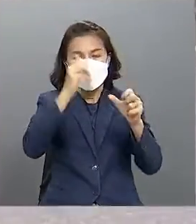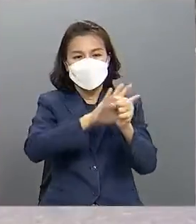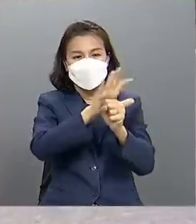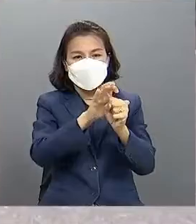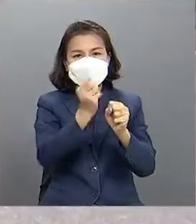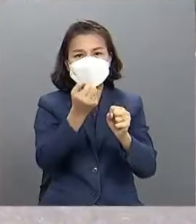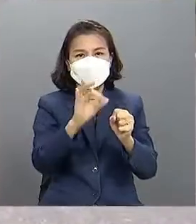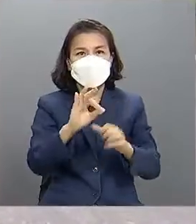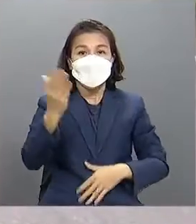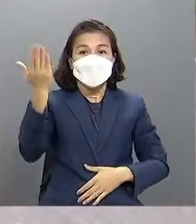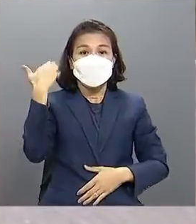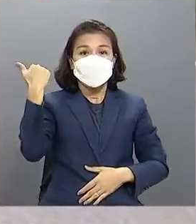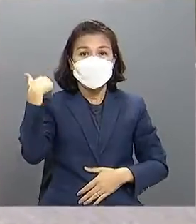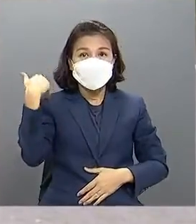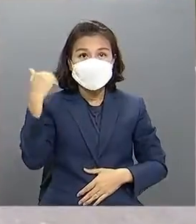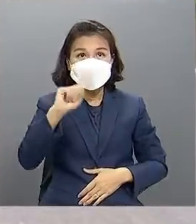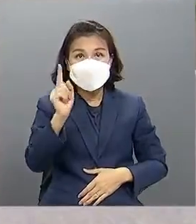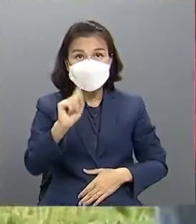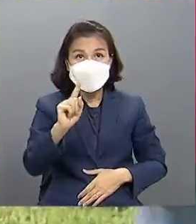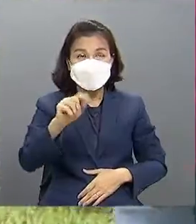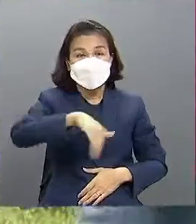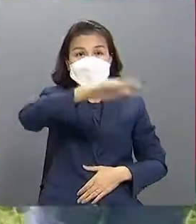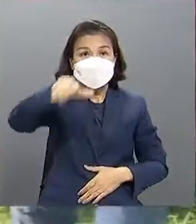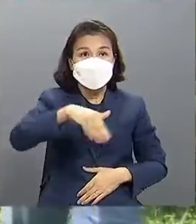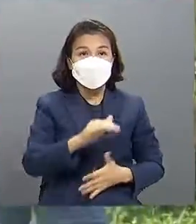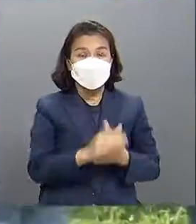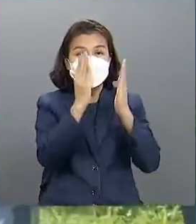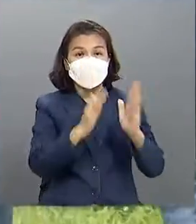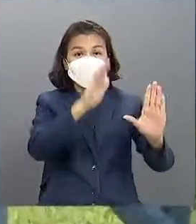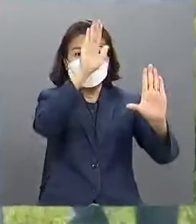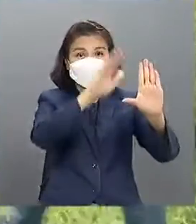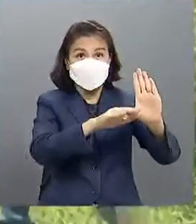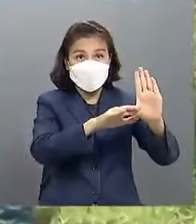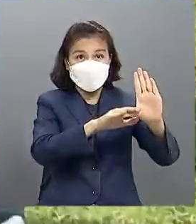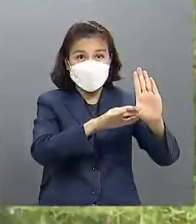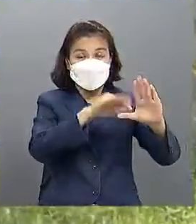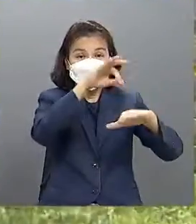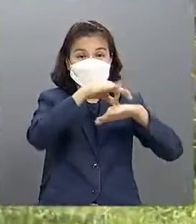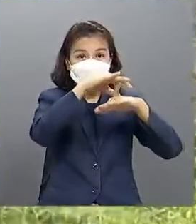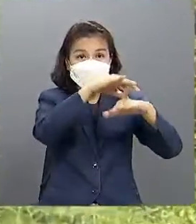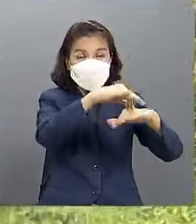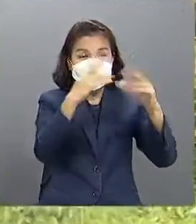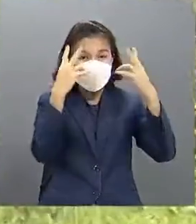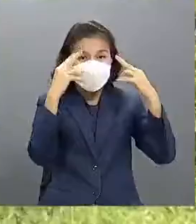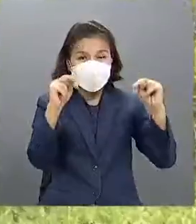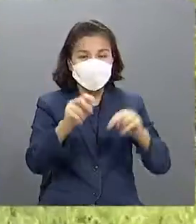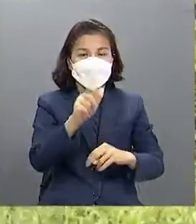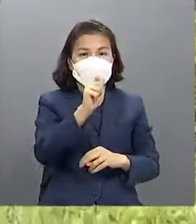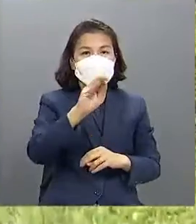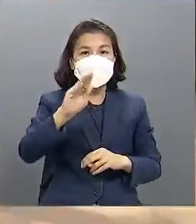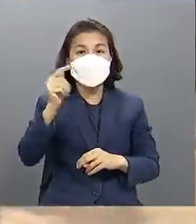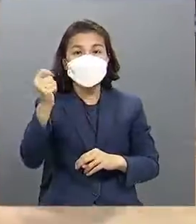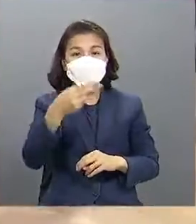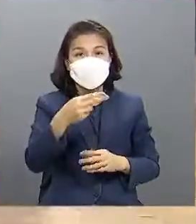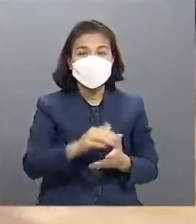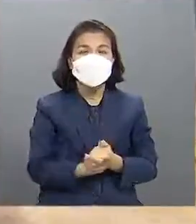ก็มีบางพื้นที่ที่พบว่าคนที่สมัครลงชิงตำแหน่งทั้งนายกแล้วก็สมาชิกสภาอบต.ในบางจังหวัด